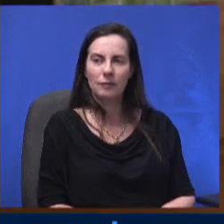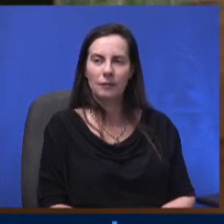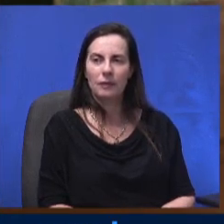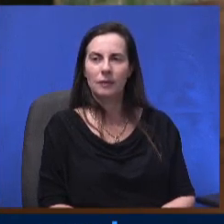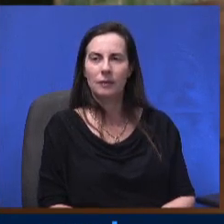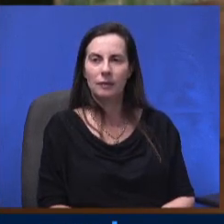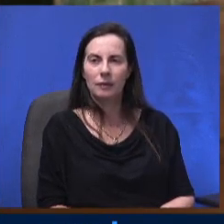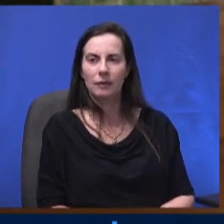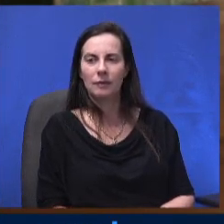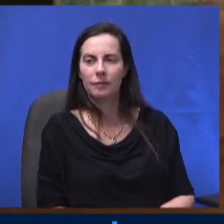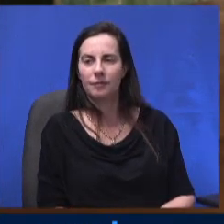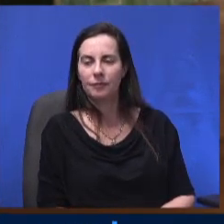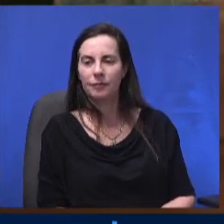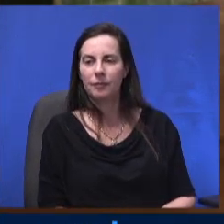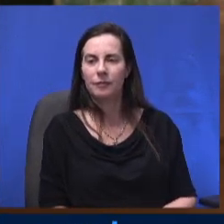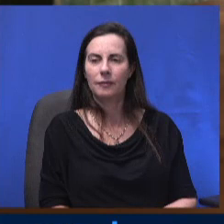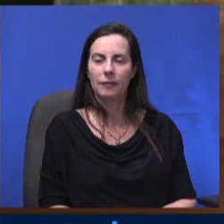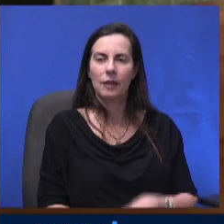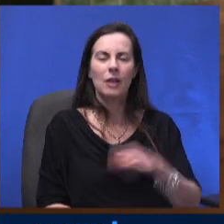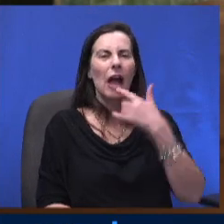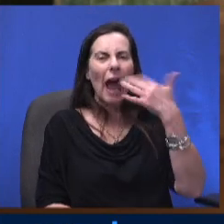זה השיר קוג'י, זה צ'יל מוצס.